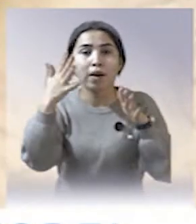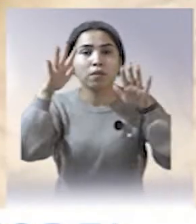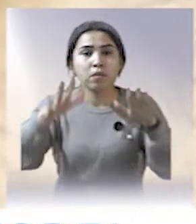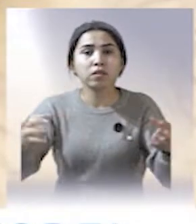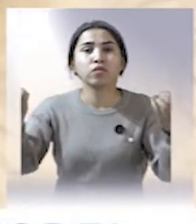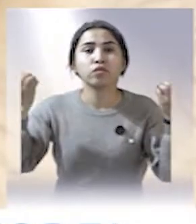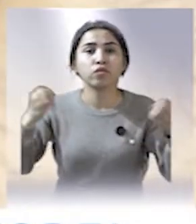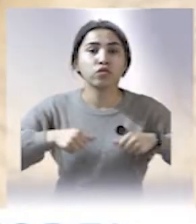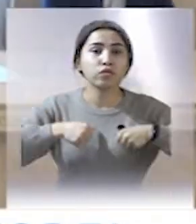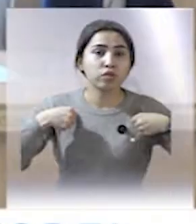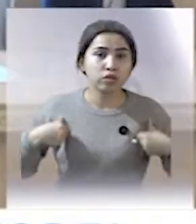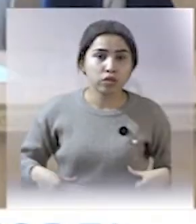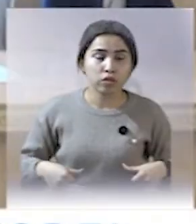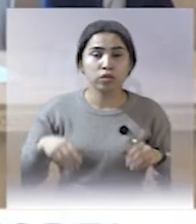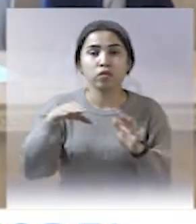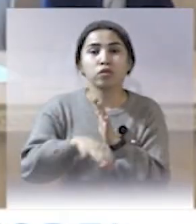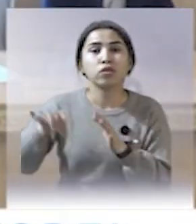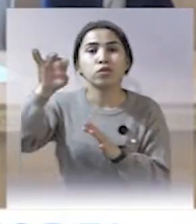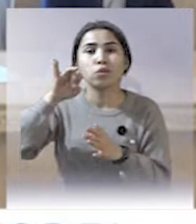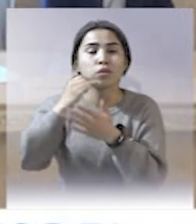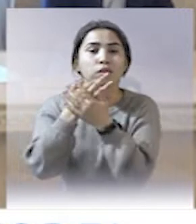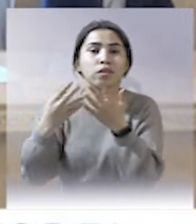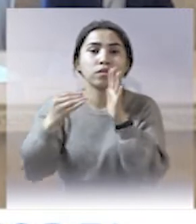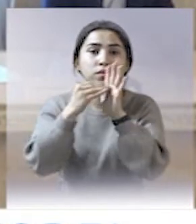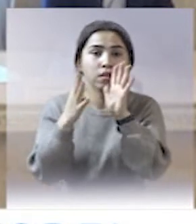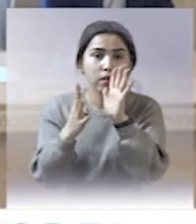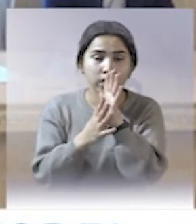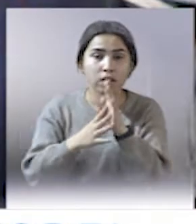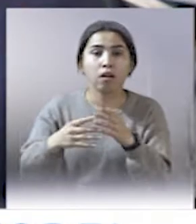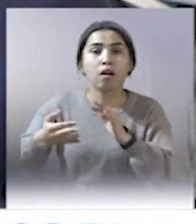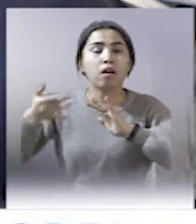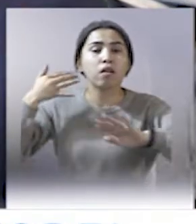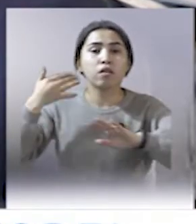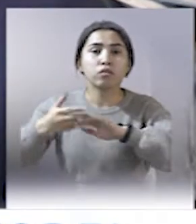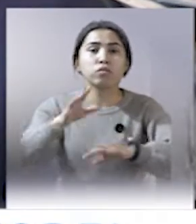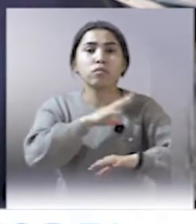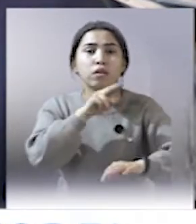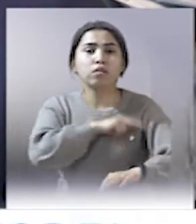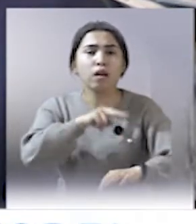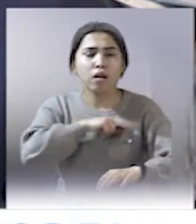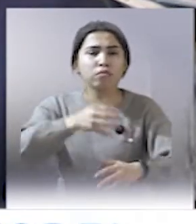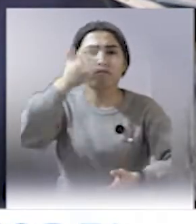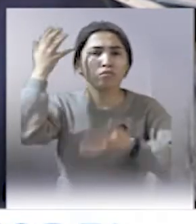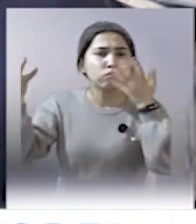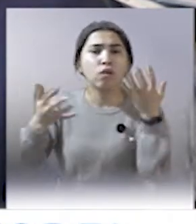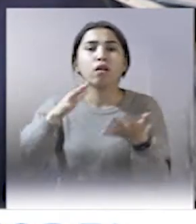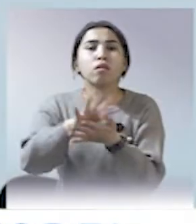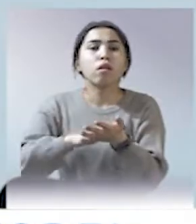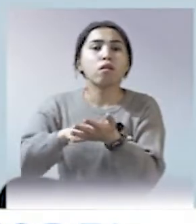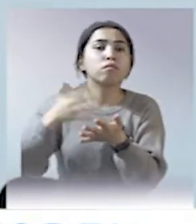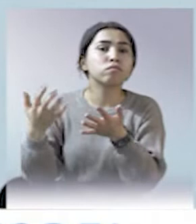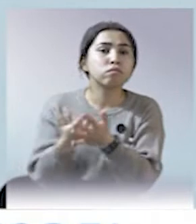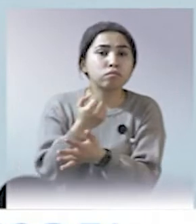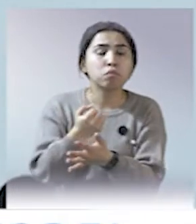ғибадат орындары 7, тарихи тұлғаларға қатысты 19 нысан. Алдын ала жасалған ғылыми жұмыстар мен зерттеулердің нәтижесінде енді 3